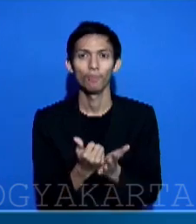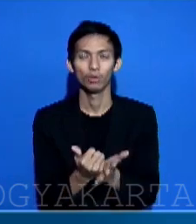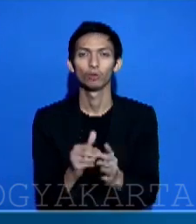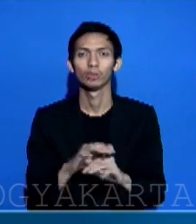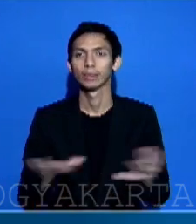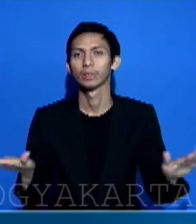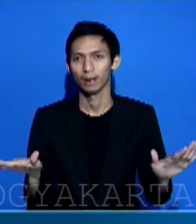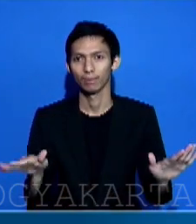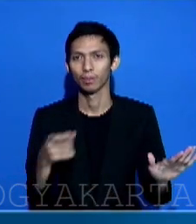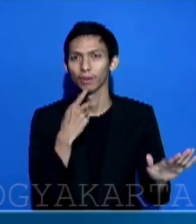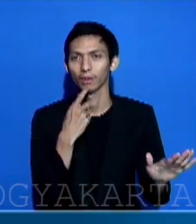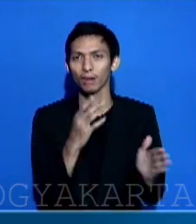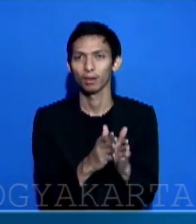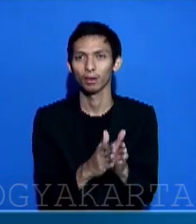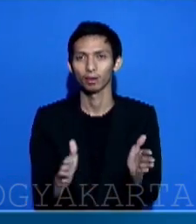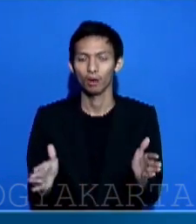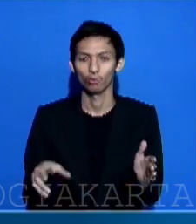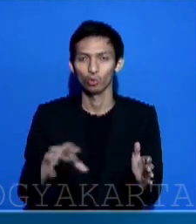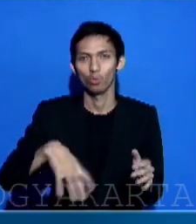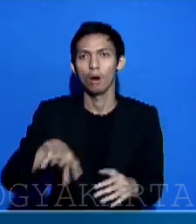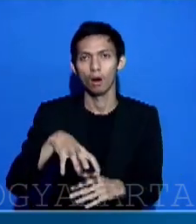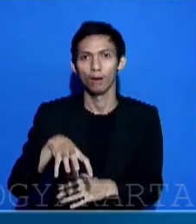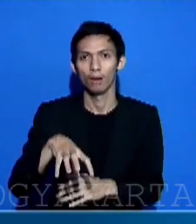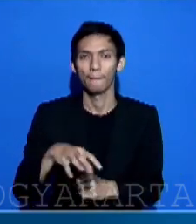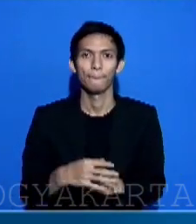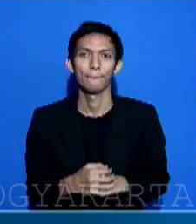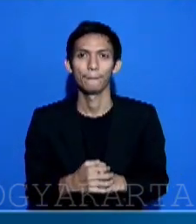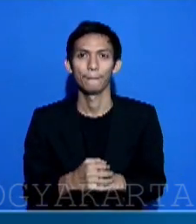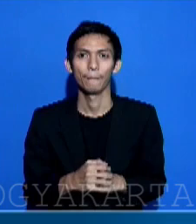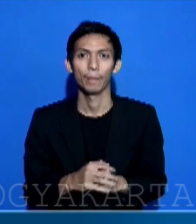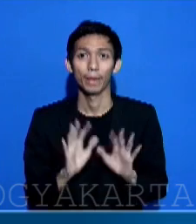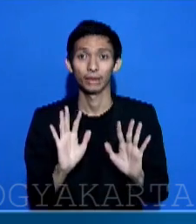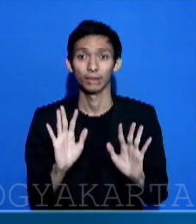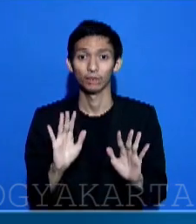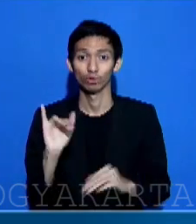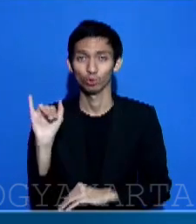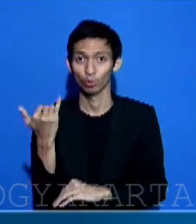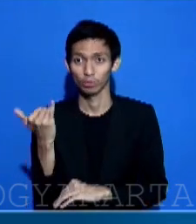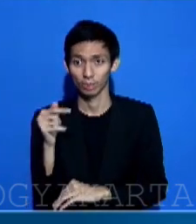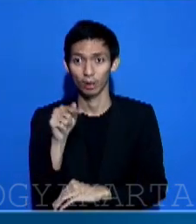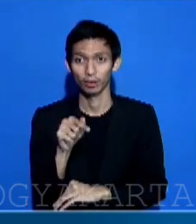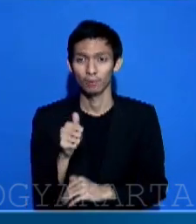terutama t dan termasuk menuju ke jyakarta ini